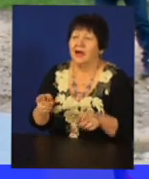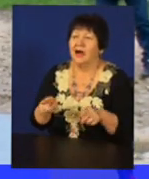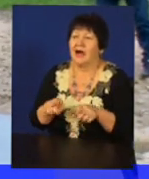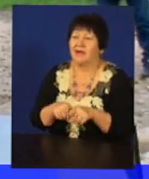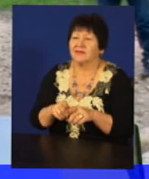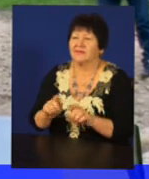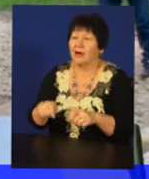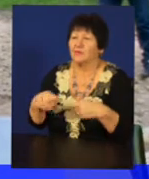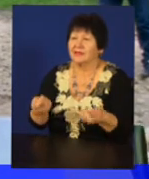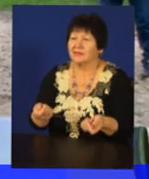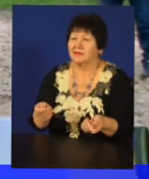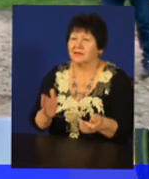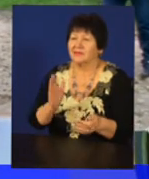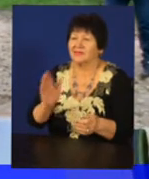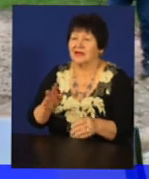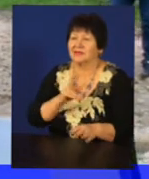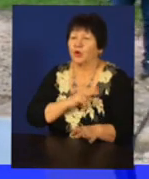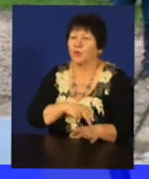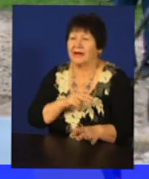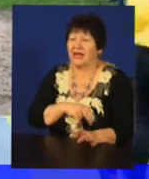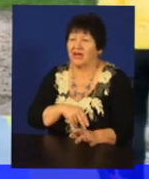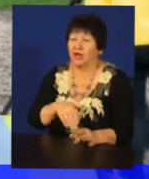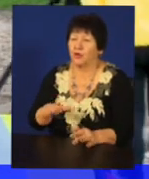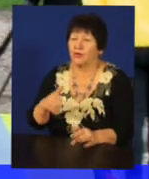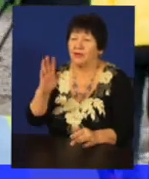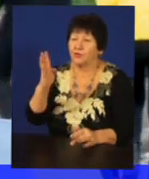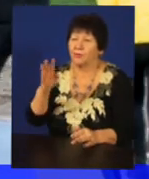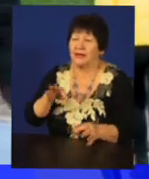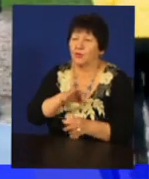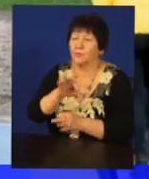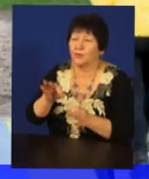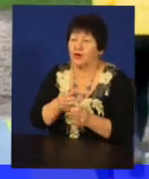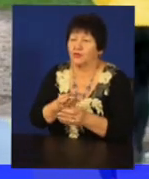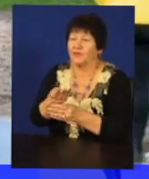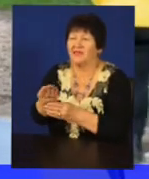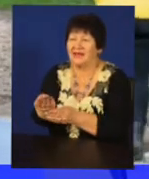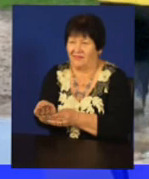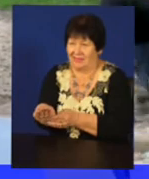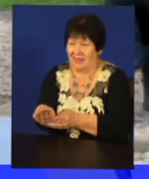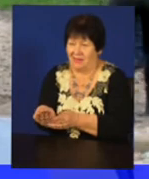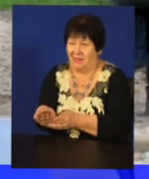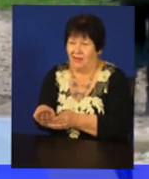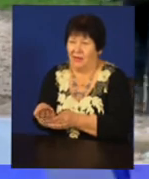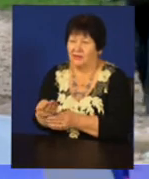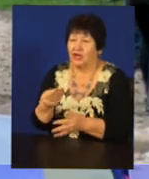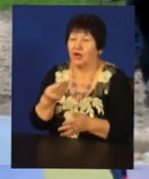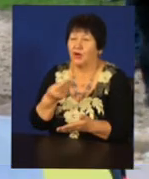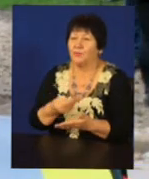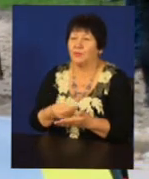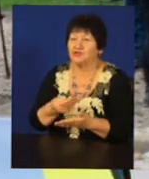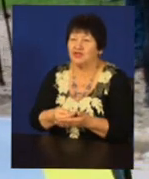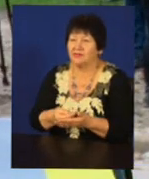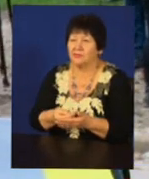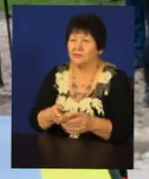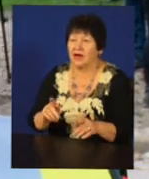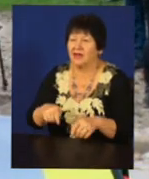dat așa startul lucrărilor pentru 4 proiecte finanțate din bugetul